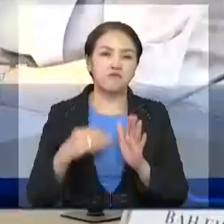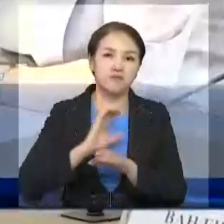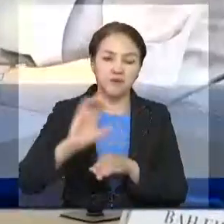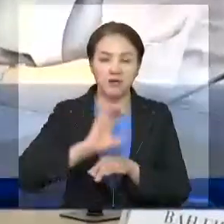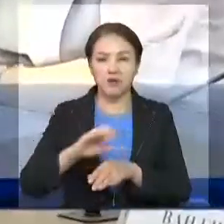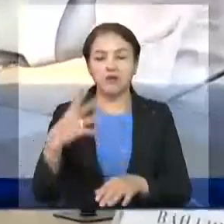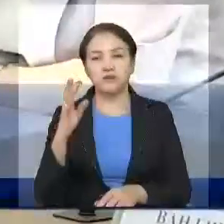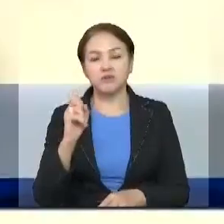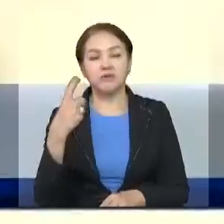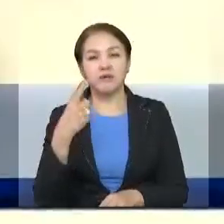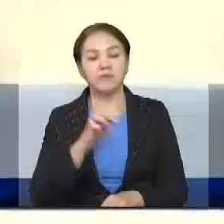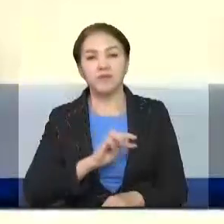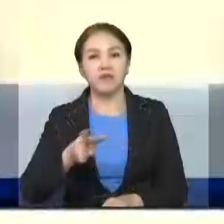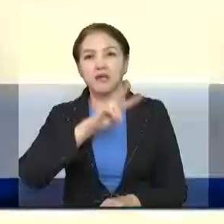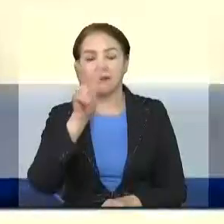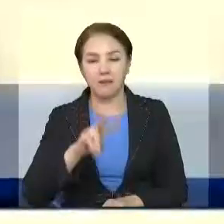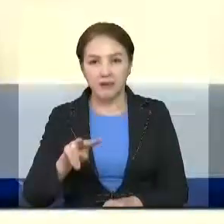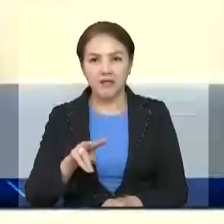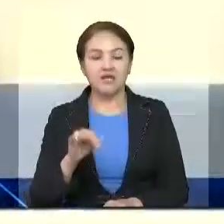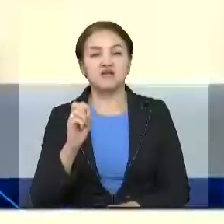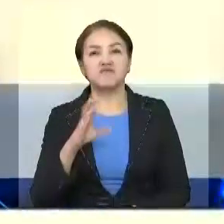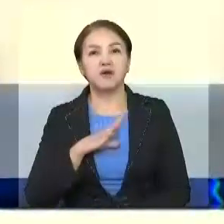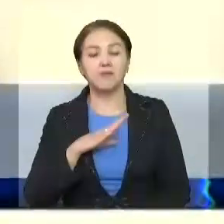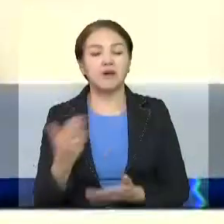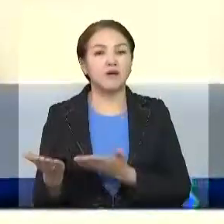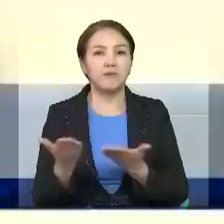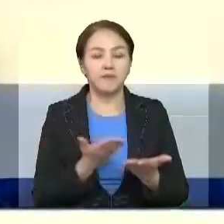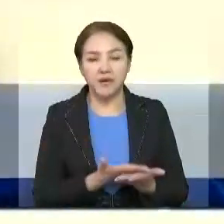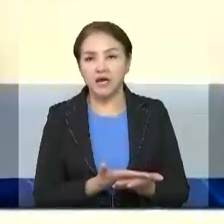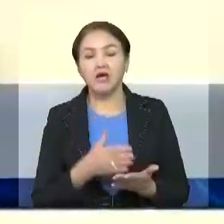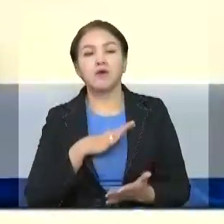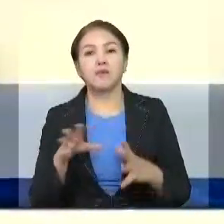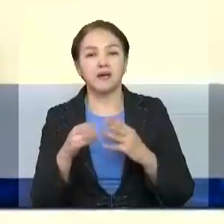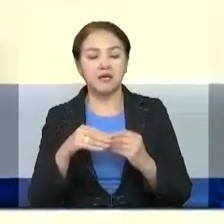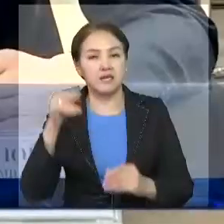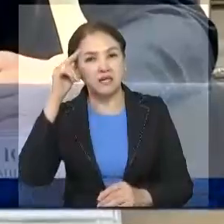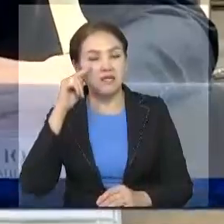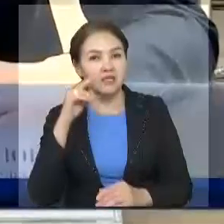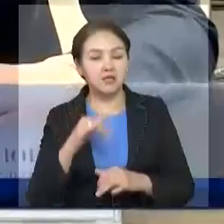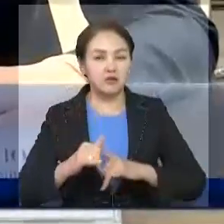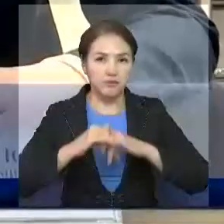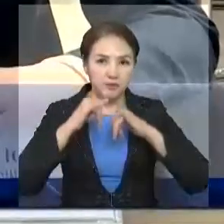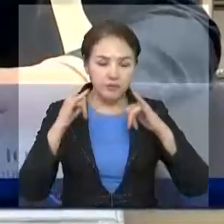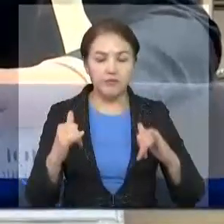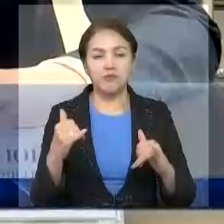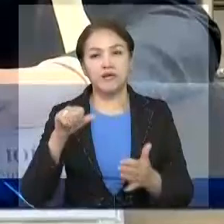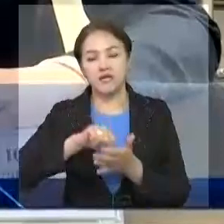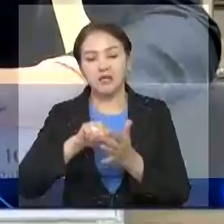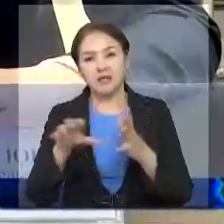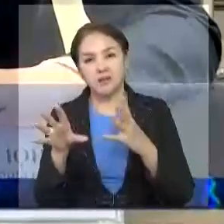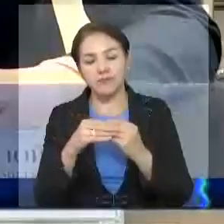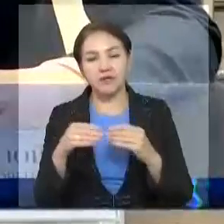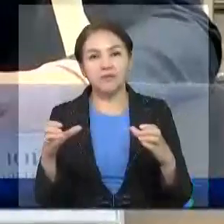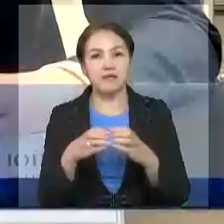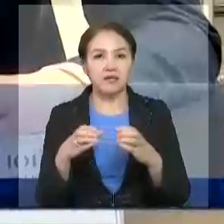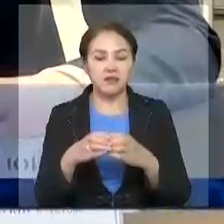до 401 миллиона долларов. Асхат Шахаров призвал инвестиционное сообщество Китая расширить свое участие в совместных